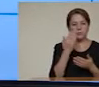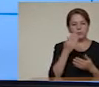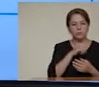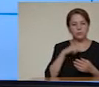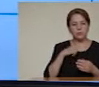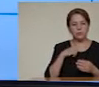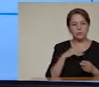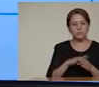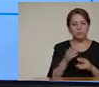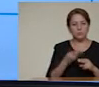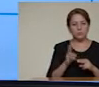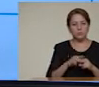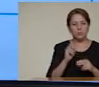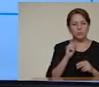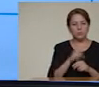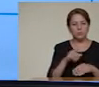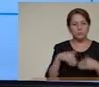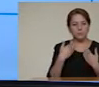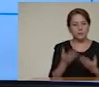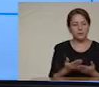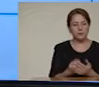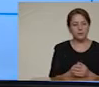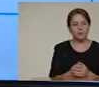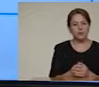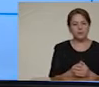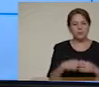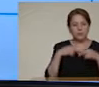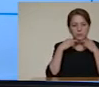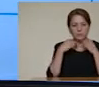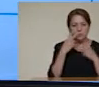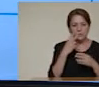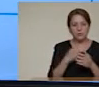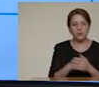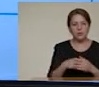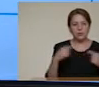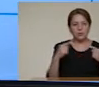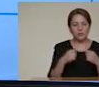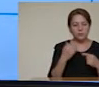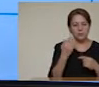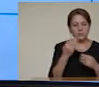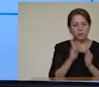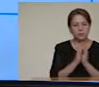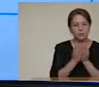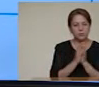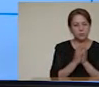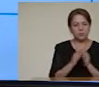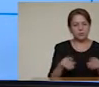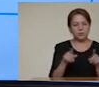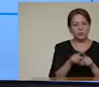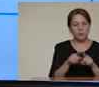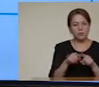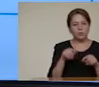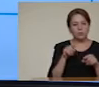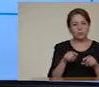bajarish uchun quyidagi topshiriqni bermoqchiman. Diqqat bilan e'tibor bering. Albatta, sizni darsligingizda ham